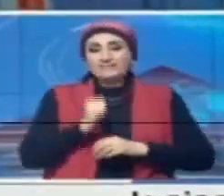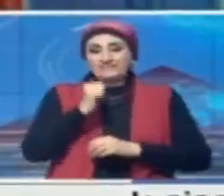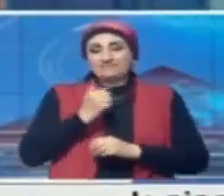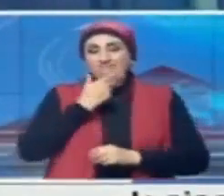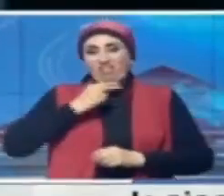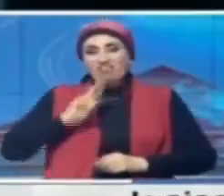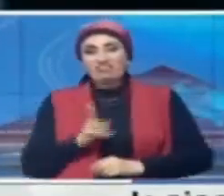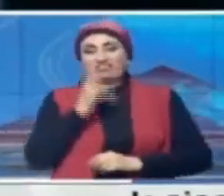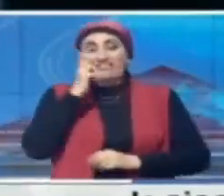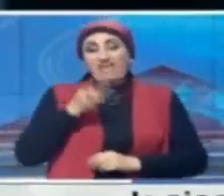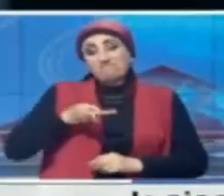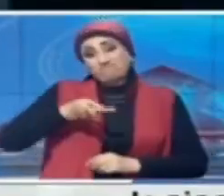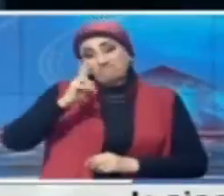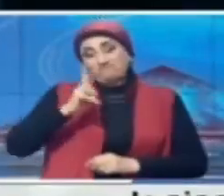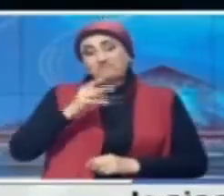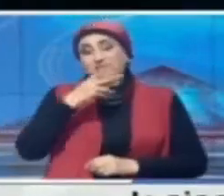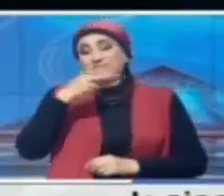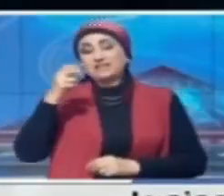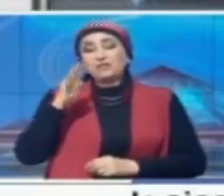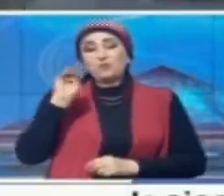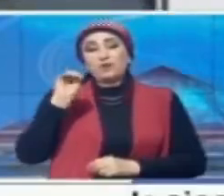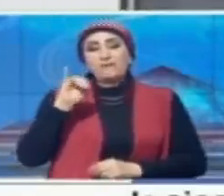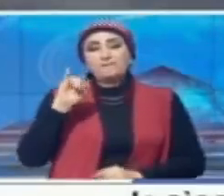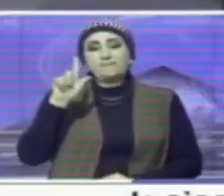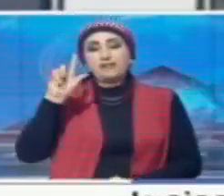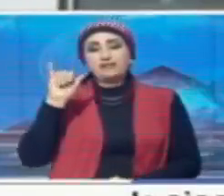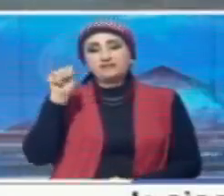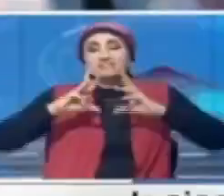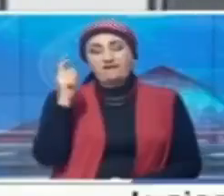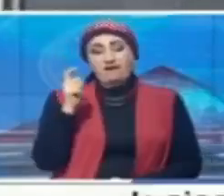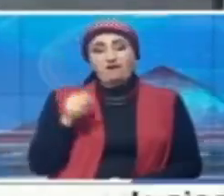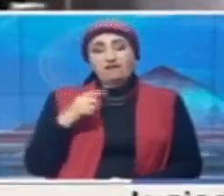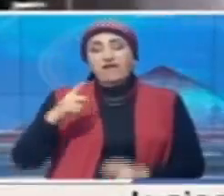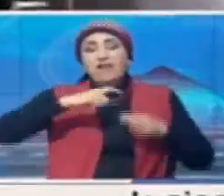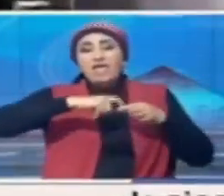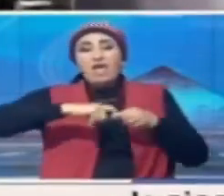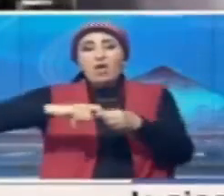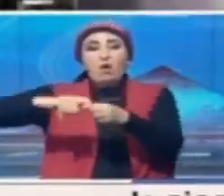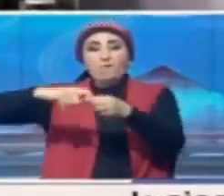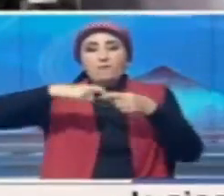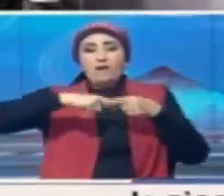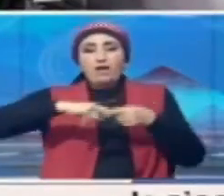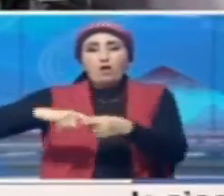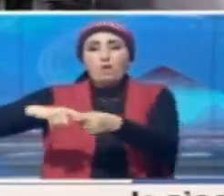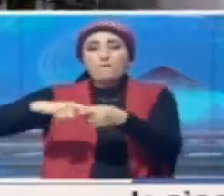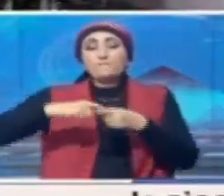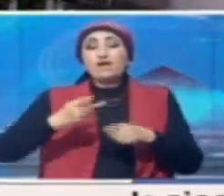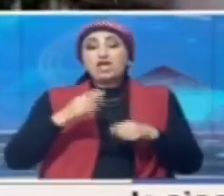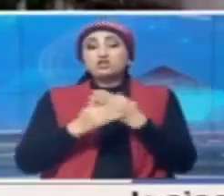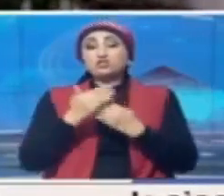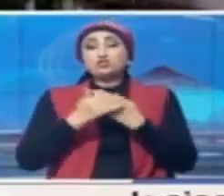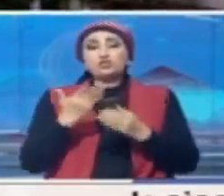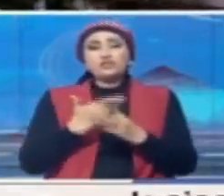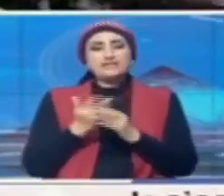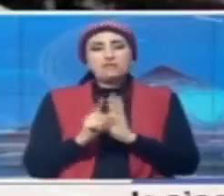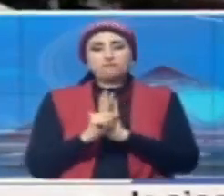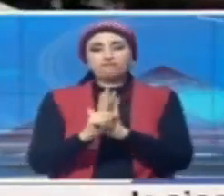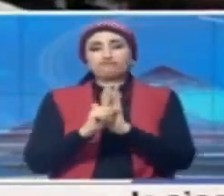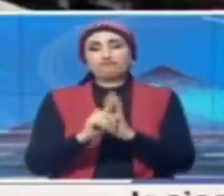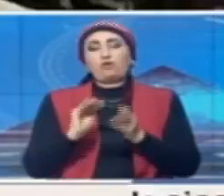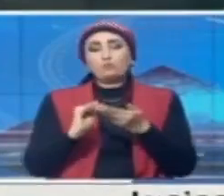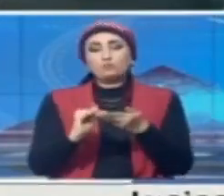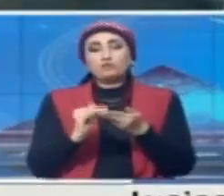تخصيص 48 مليارا منها لاستيراد جرارات وعربات جديدة تدعم هذا المرفق